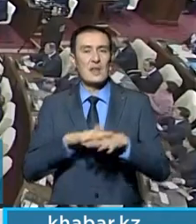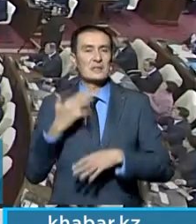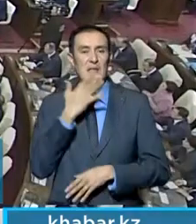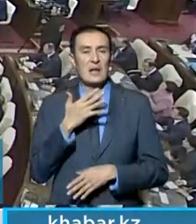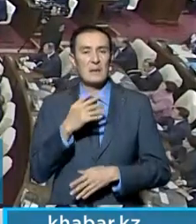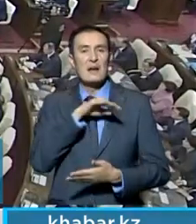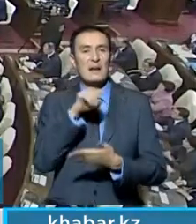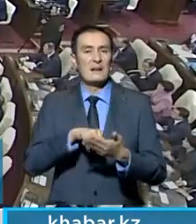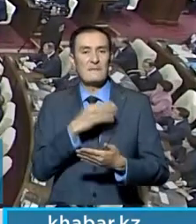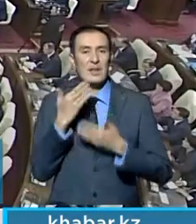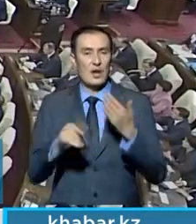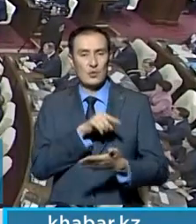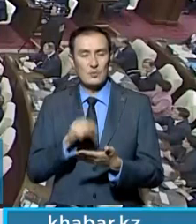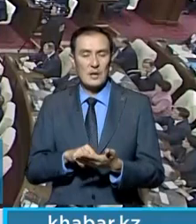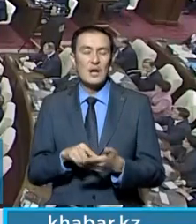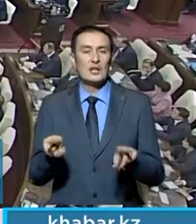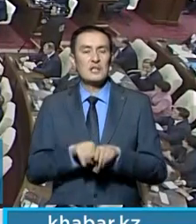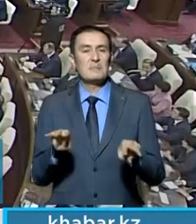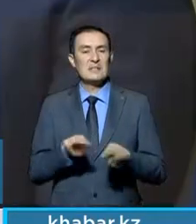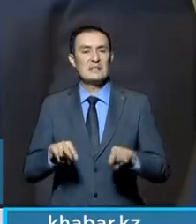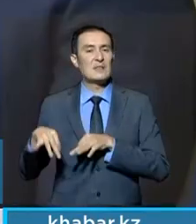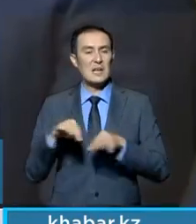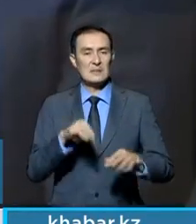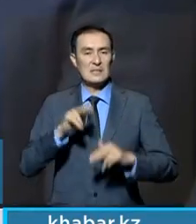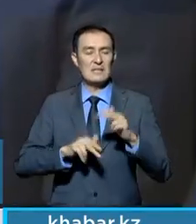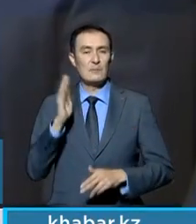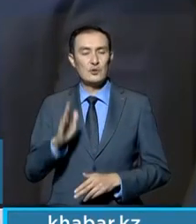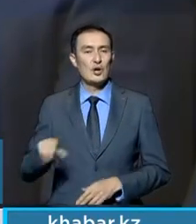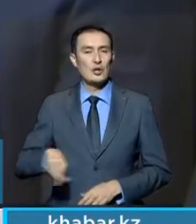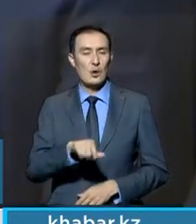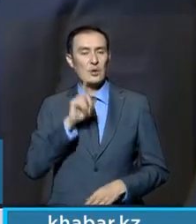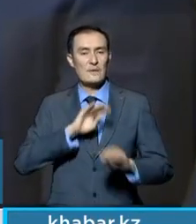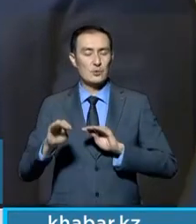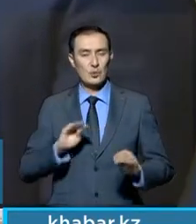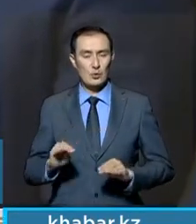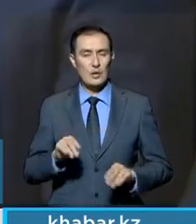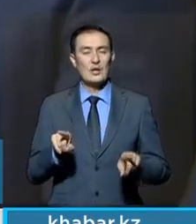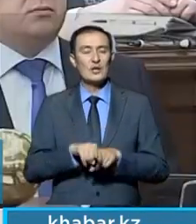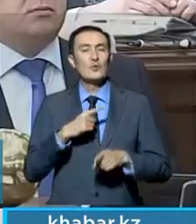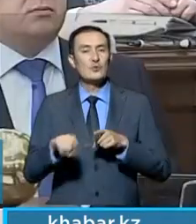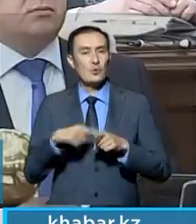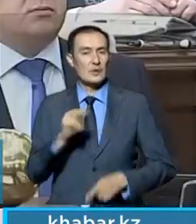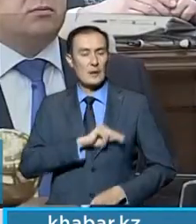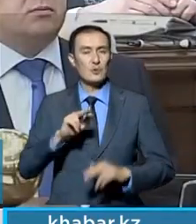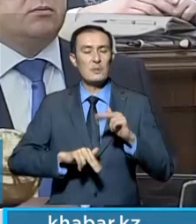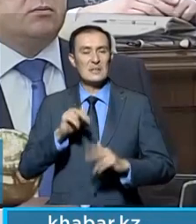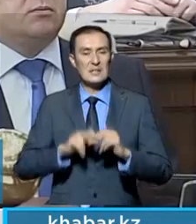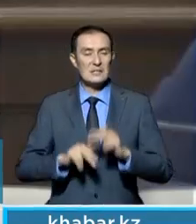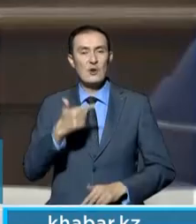других поручений — вернуть Министерство транспорта, которое будет заниматься строительством дорожной инфраструктуры, и ускорить работу по